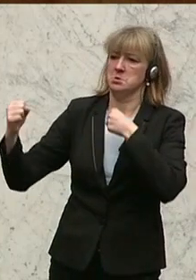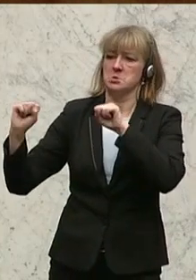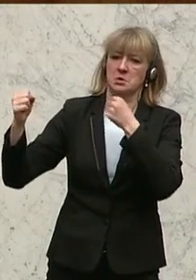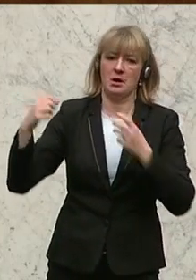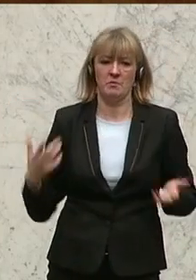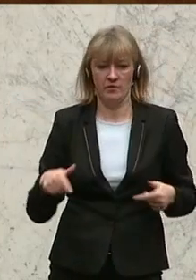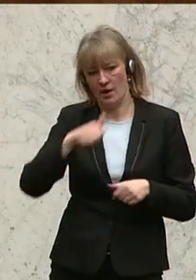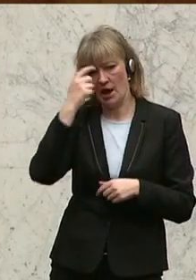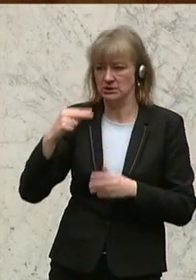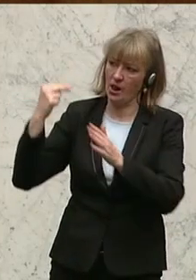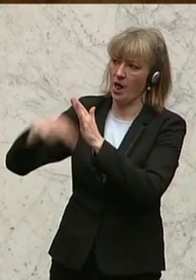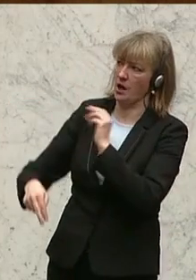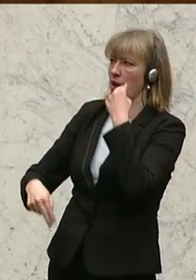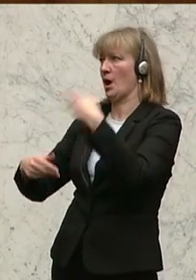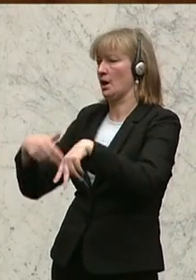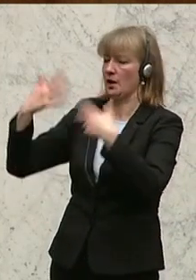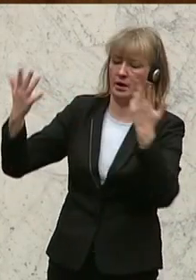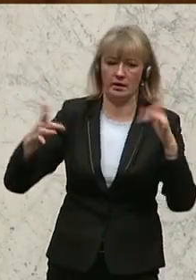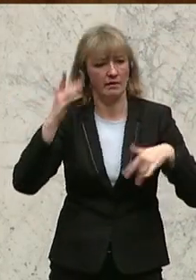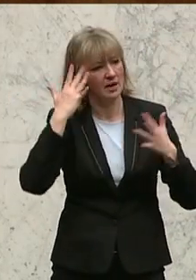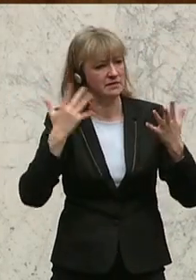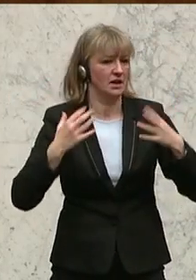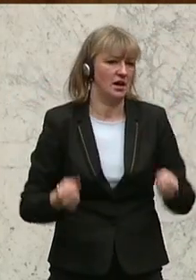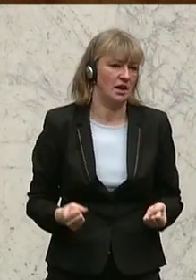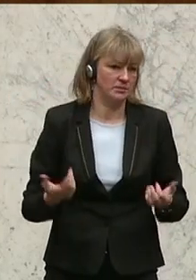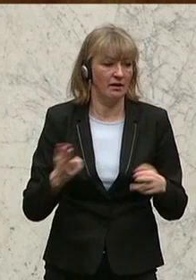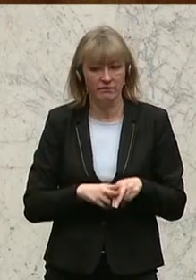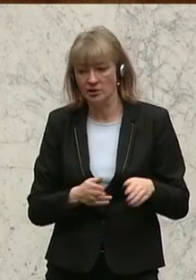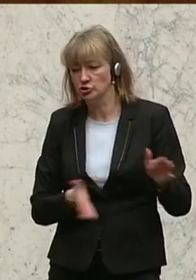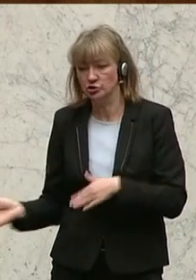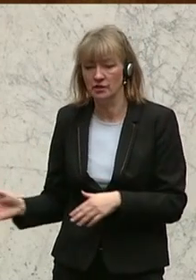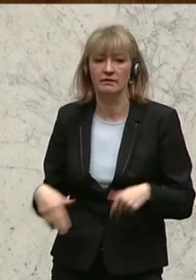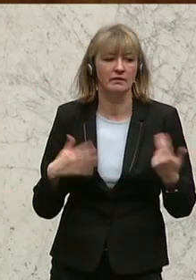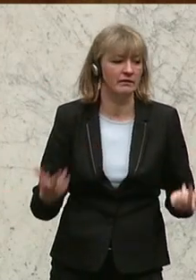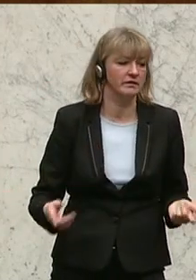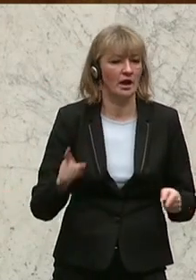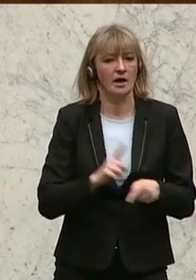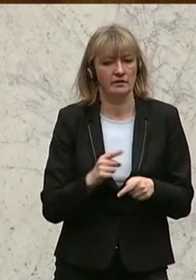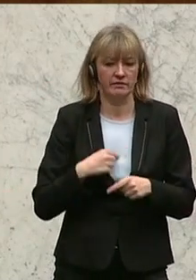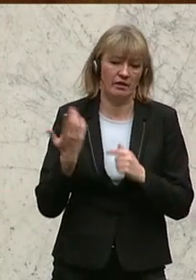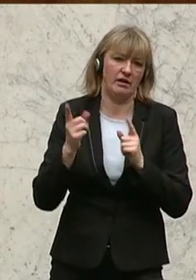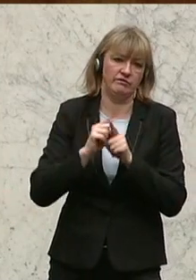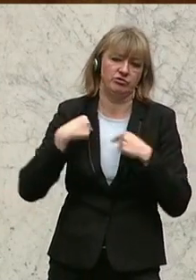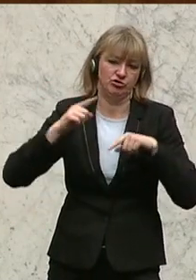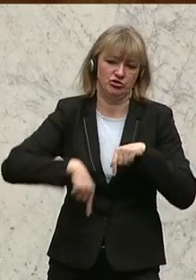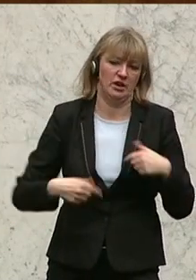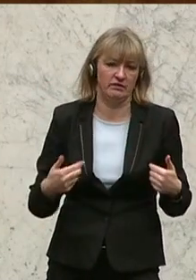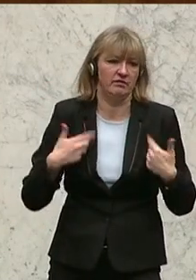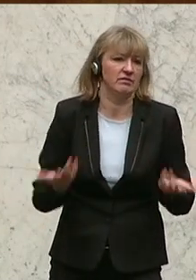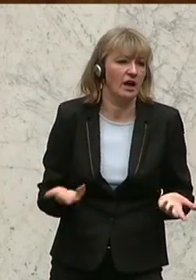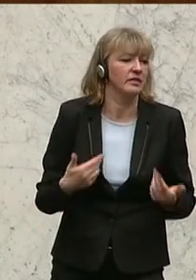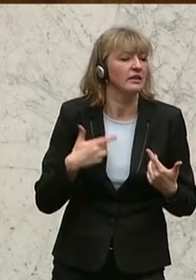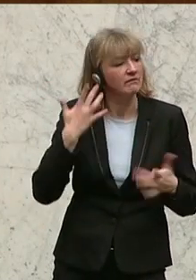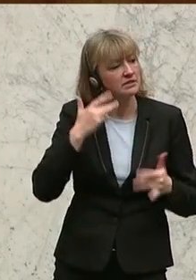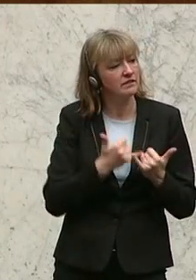sich Klage nennt und weiß nicht, wie es ausgehen soll. Und wenn es daneben geht, dann ist man der Belagmeierte, weil dann weiß man wieder nicht, wie man mit den